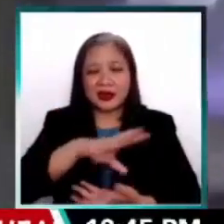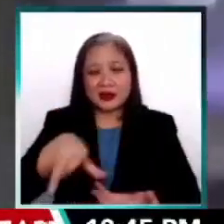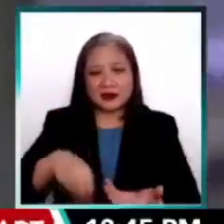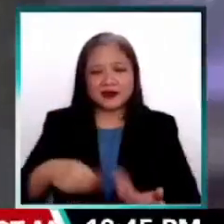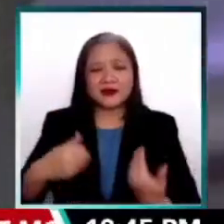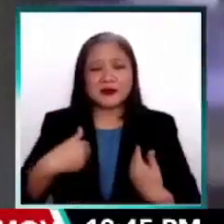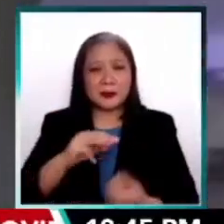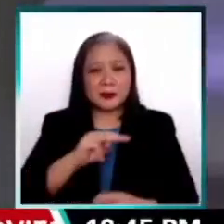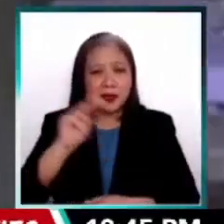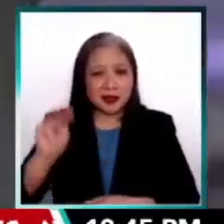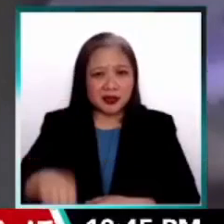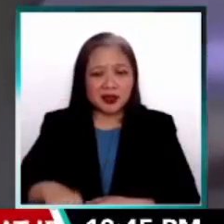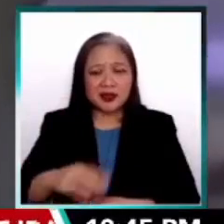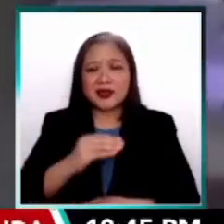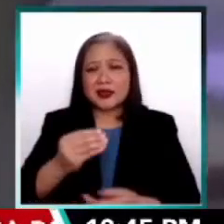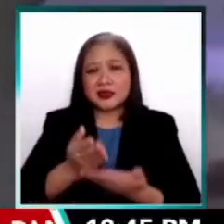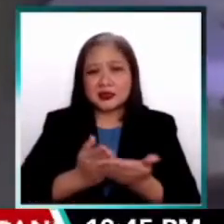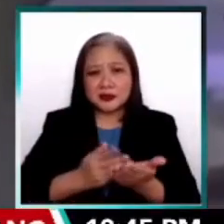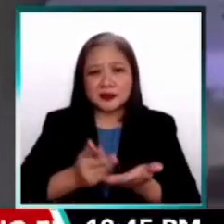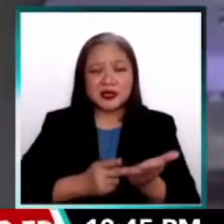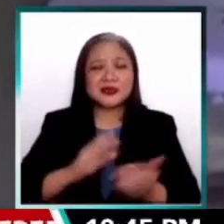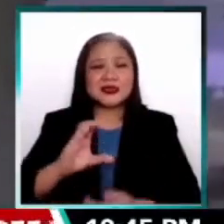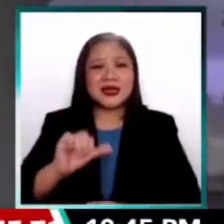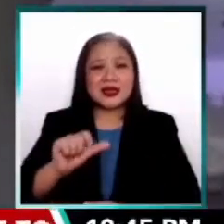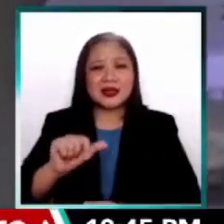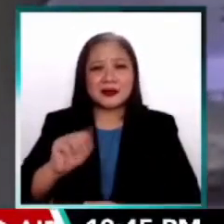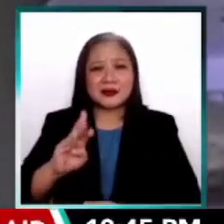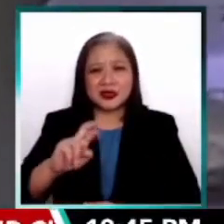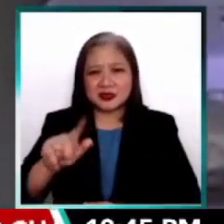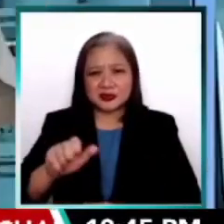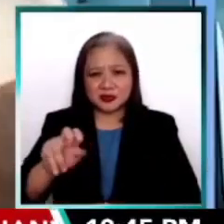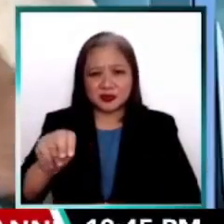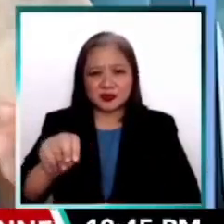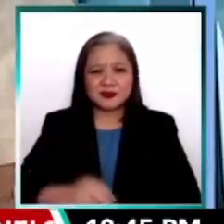at ilang bahagi ng Calabarzon.